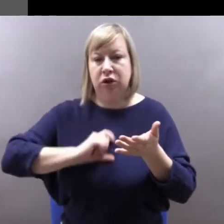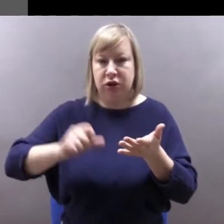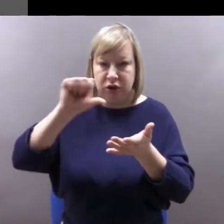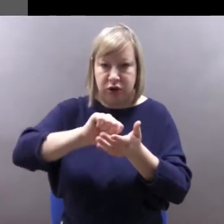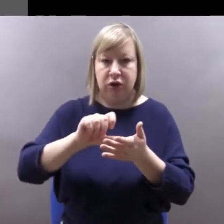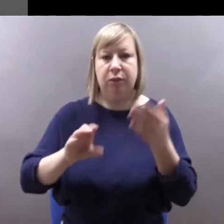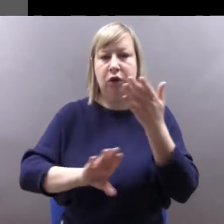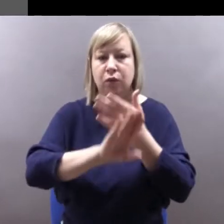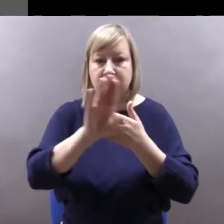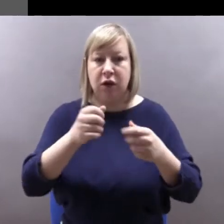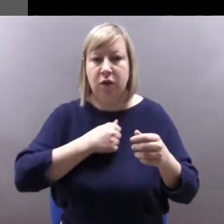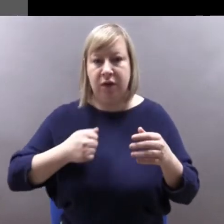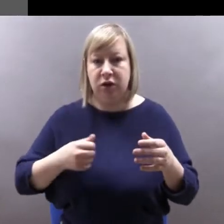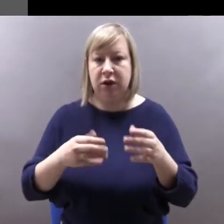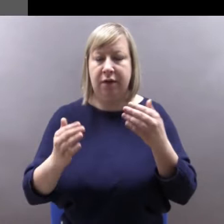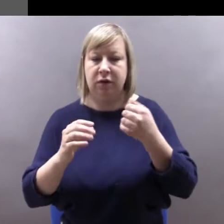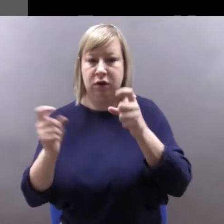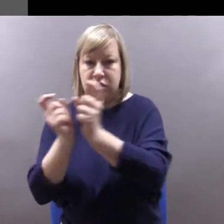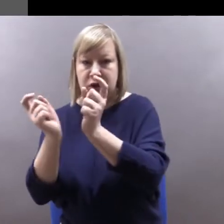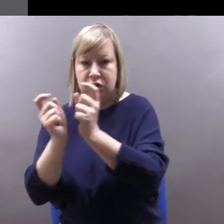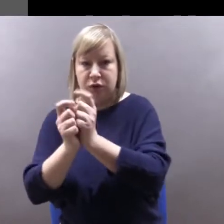I to jest pełna nazwa projektu.